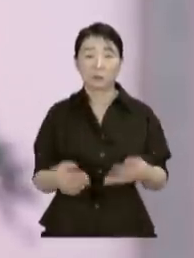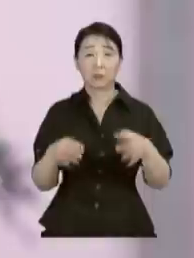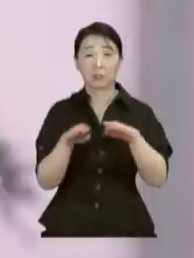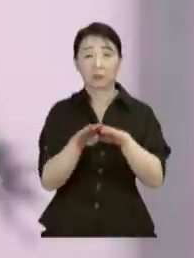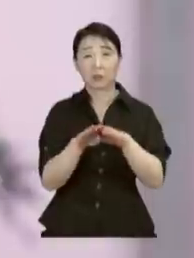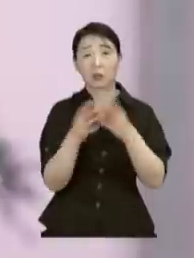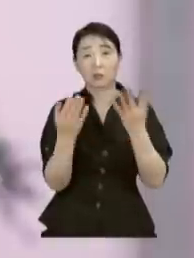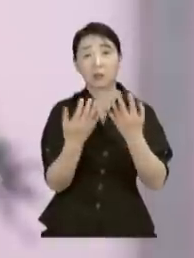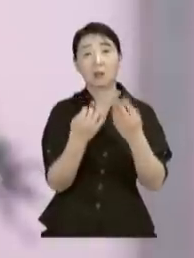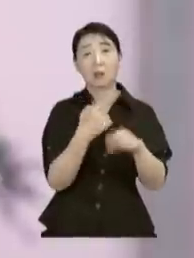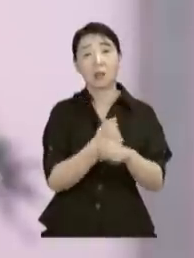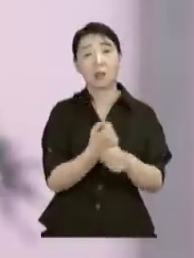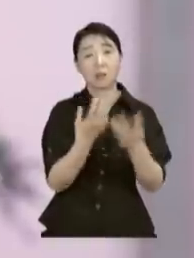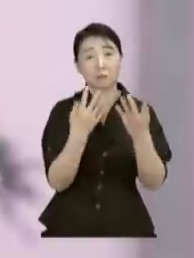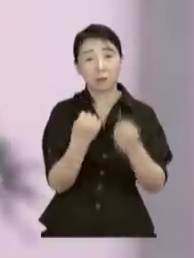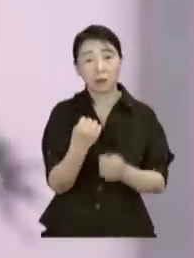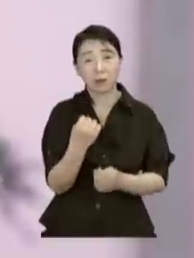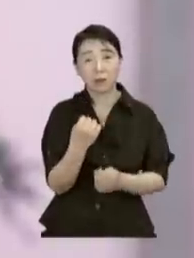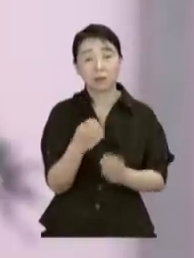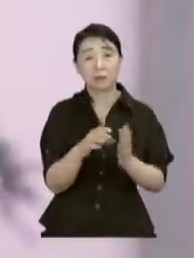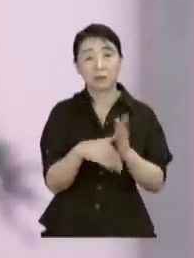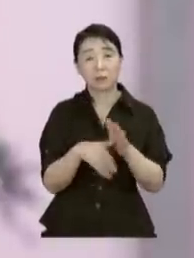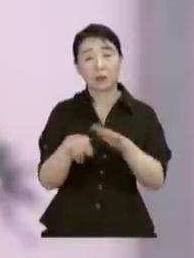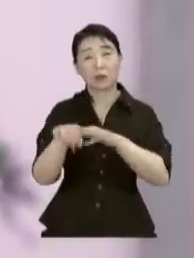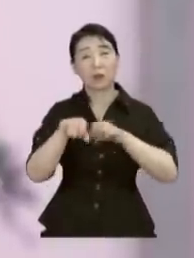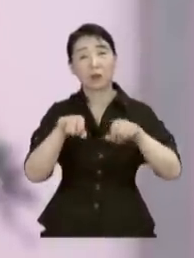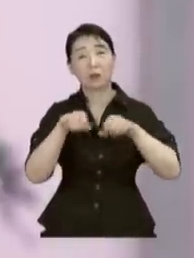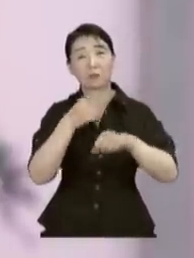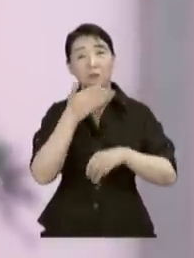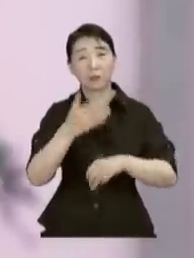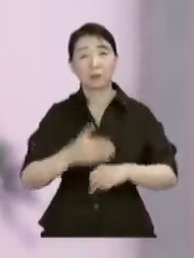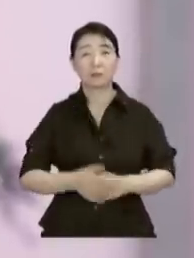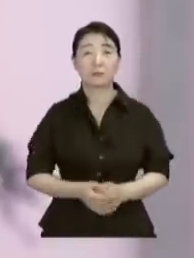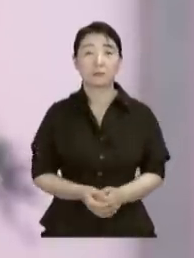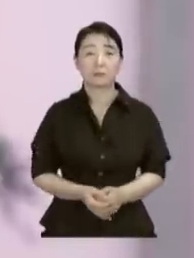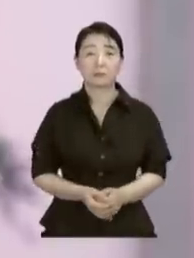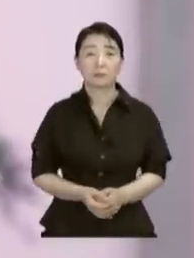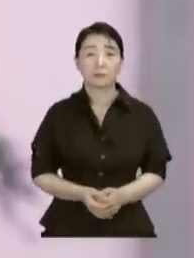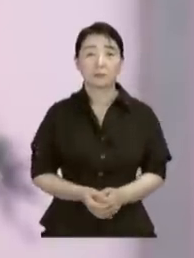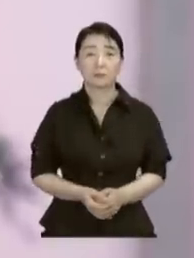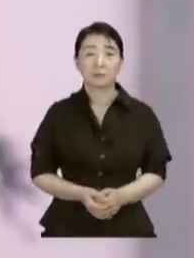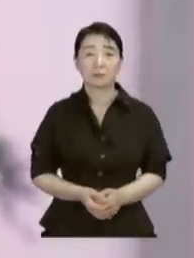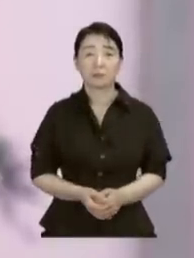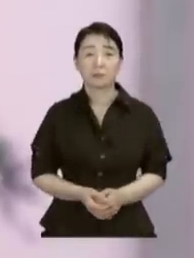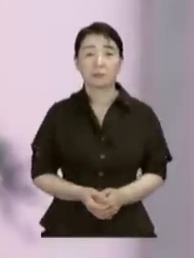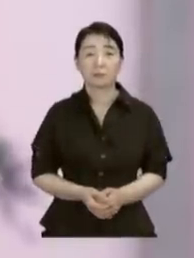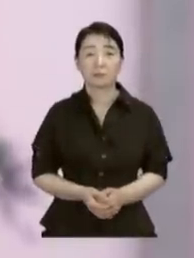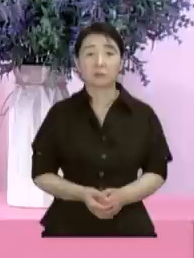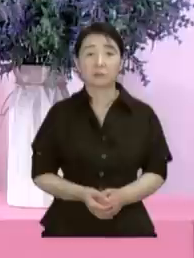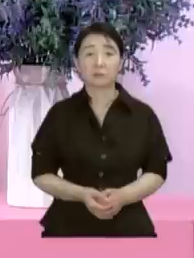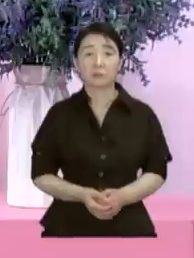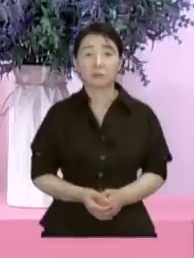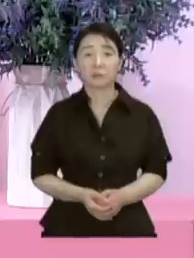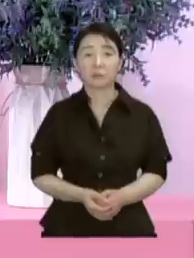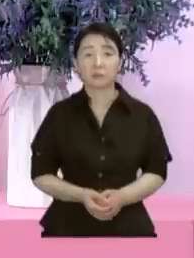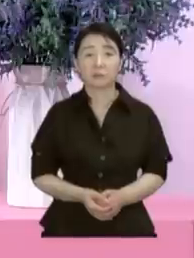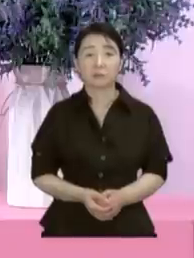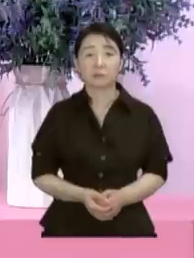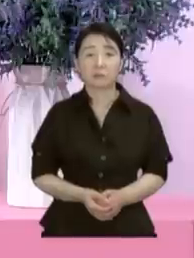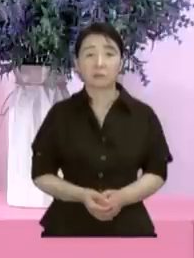기관이 좀 그런 일을 많이 하고 있었고 그런 일에 좀 앞장서가는 한정협이었어요. 그래서